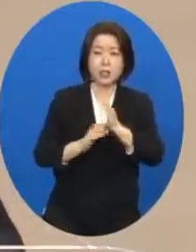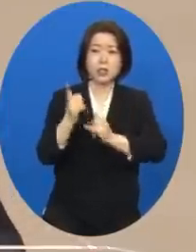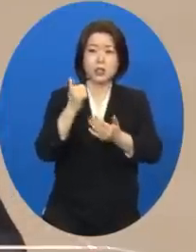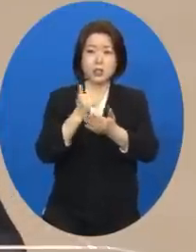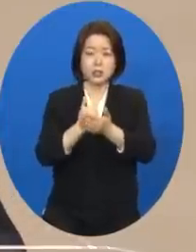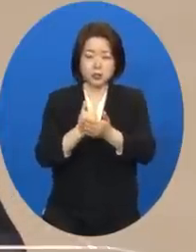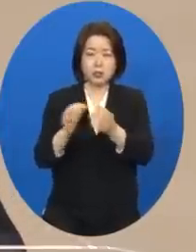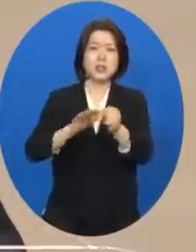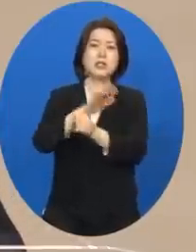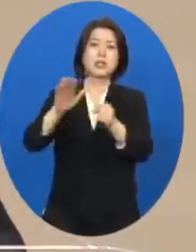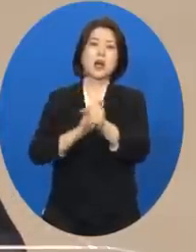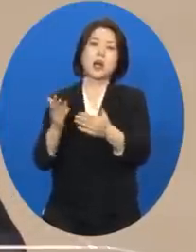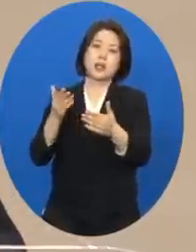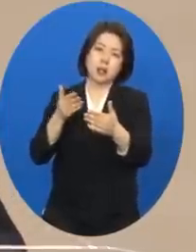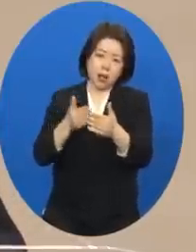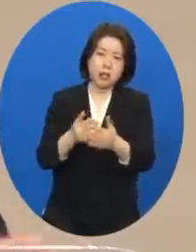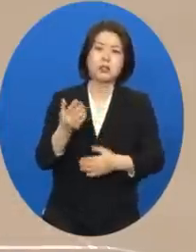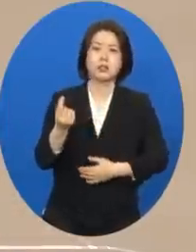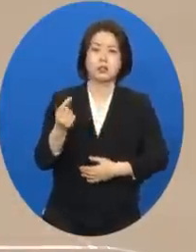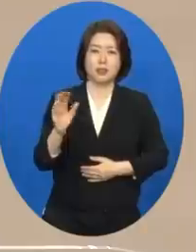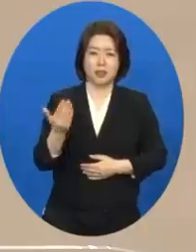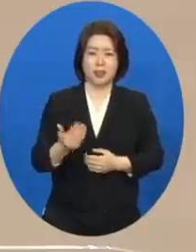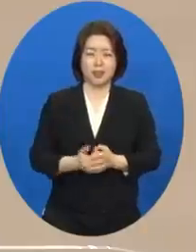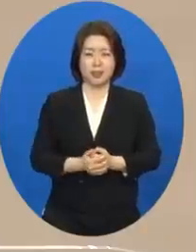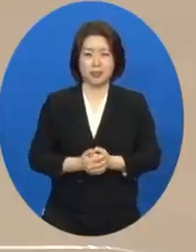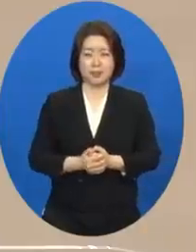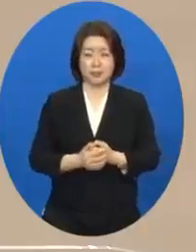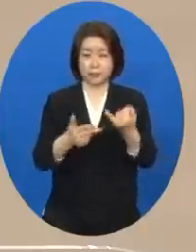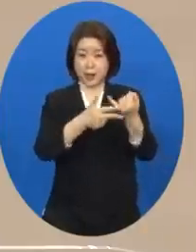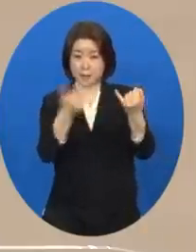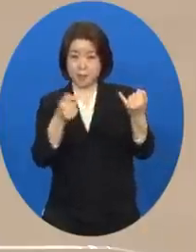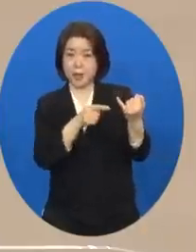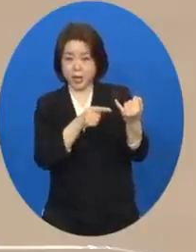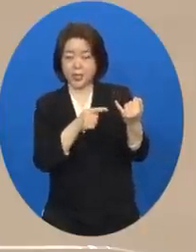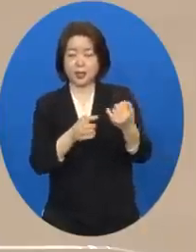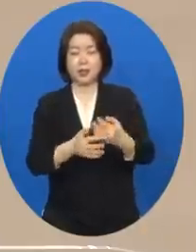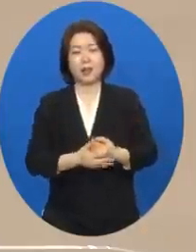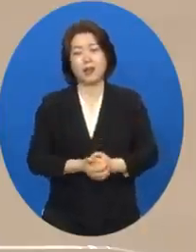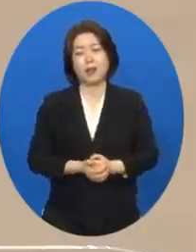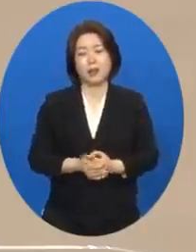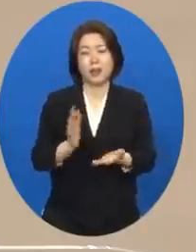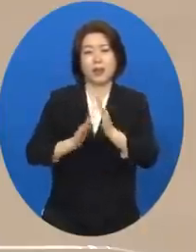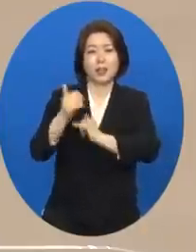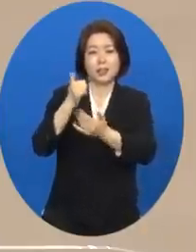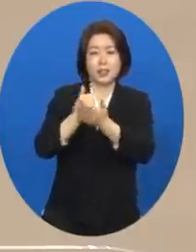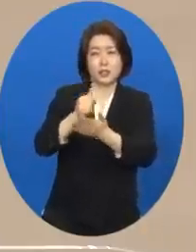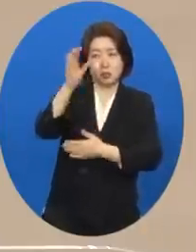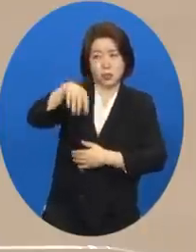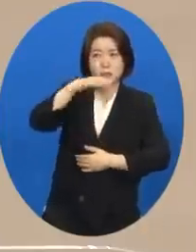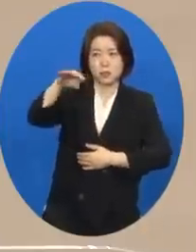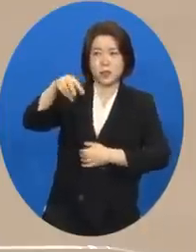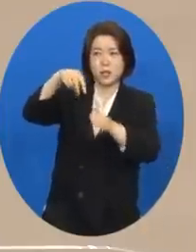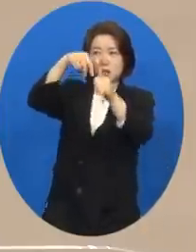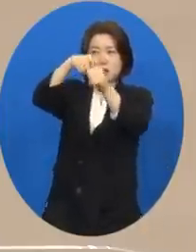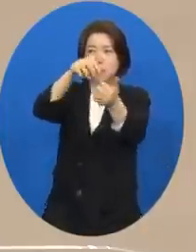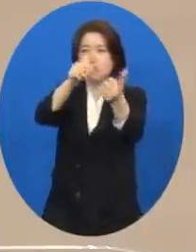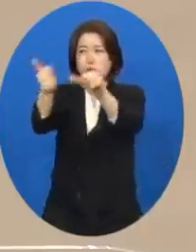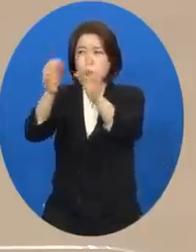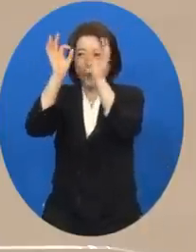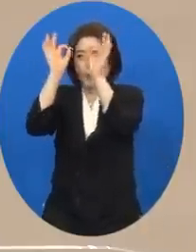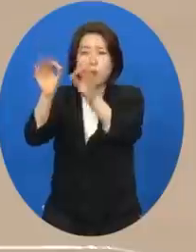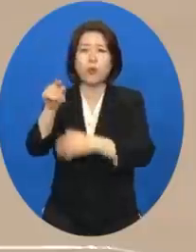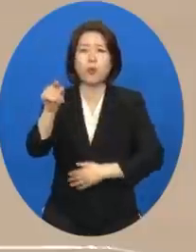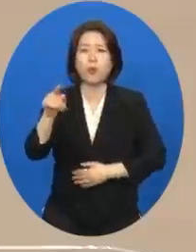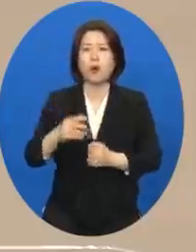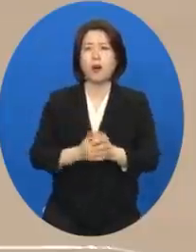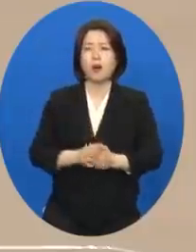그랬어요 마리아가 막달라 마리아가 예수님의 십자가에 죽으신 것을 보고